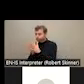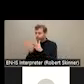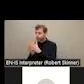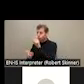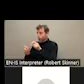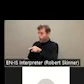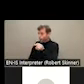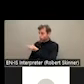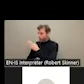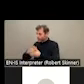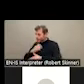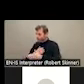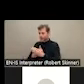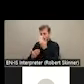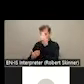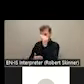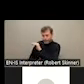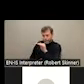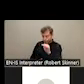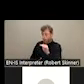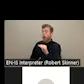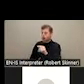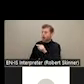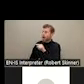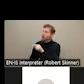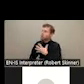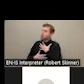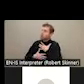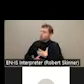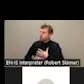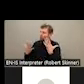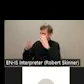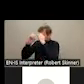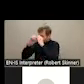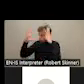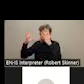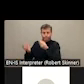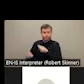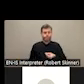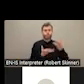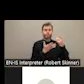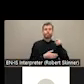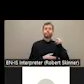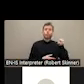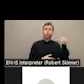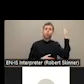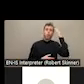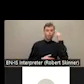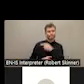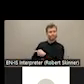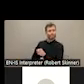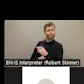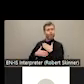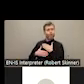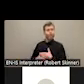catégoriser les besoins des personnes handicapées et travailler avec les acteurs concernés pour que les besoins spécifiques des personnes handicapées dans le